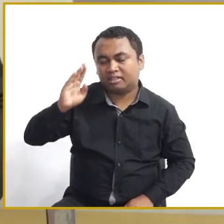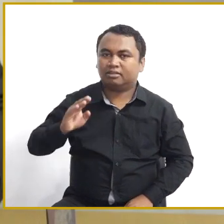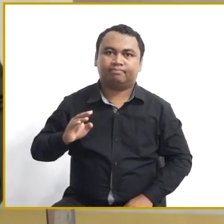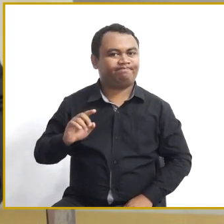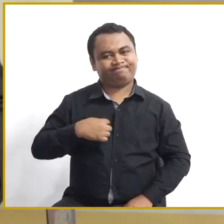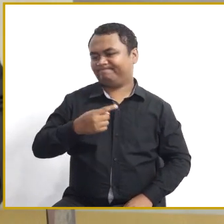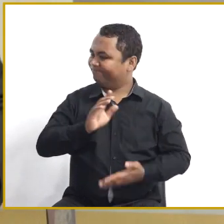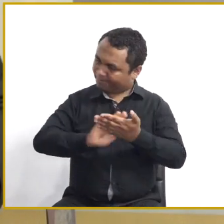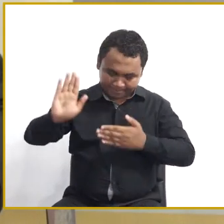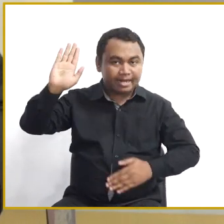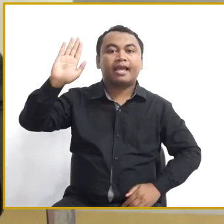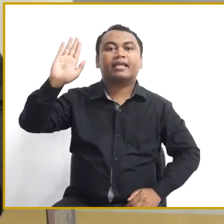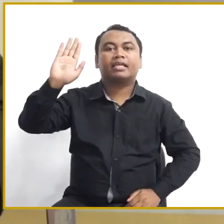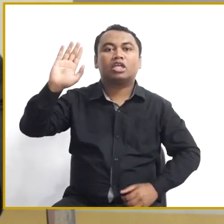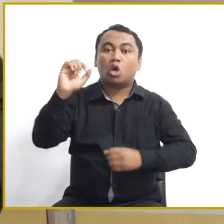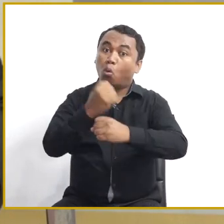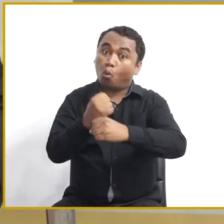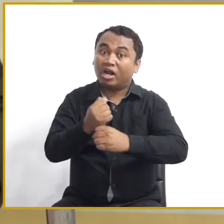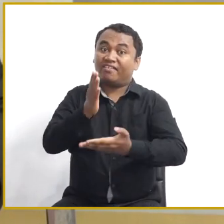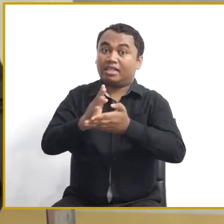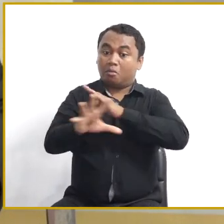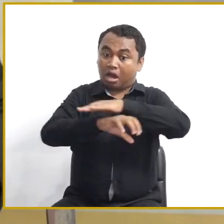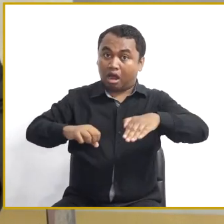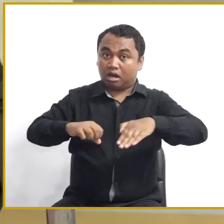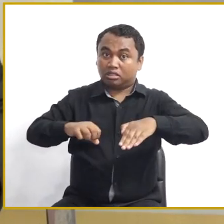nangalatra teto amin'ity firenena ity mamerim-bola e,